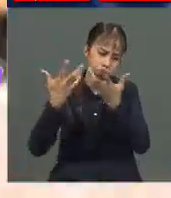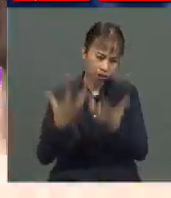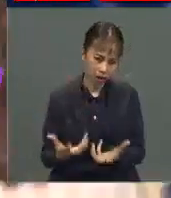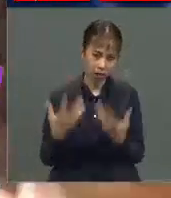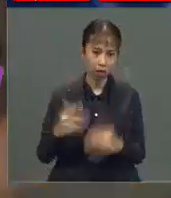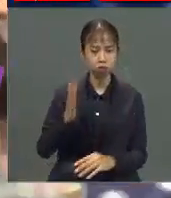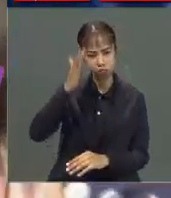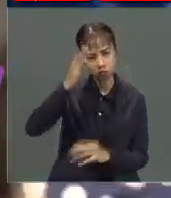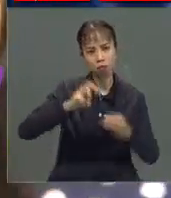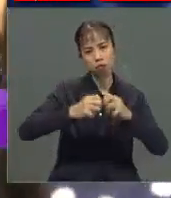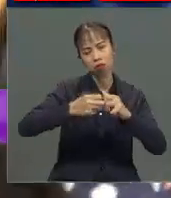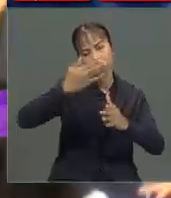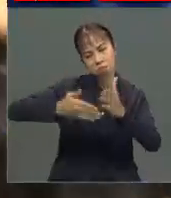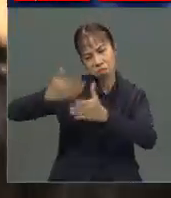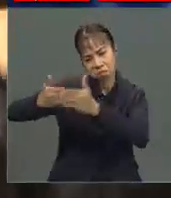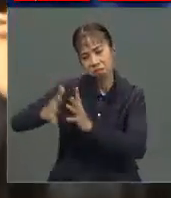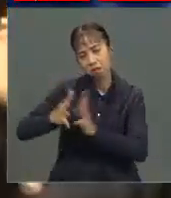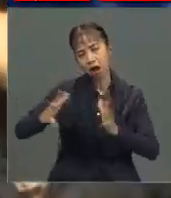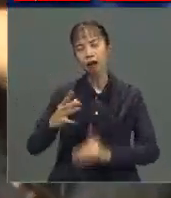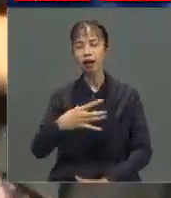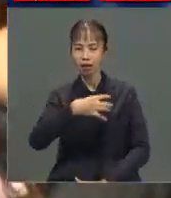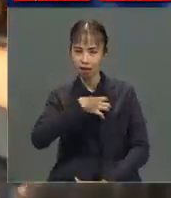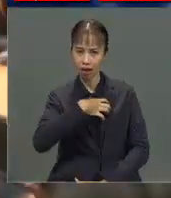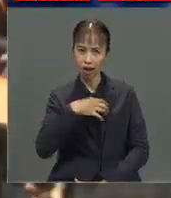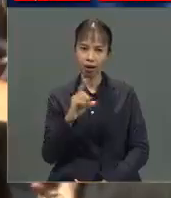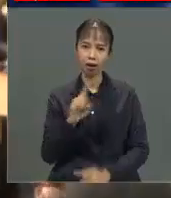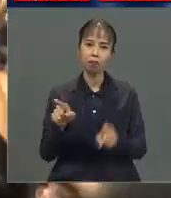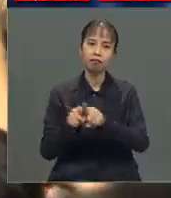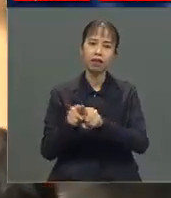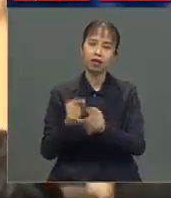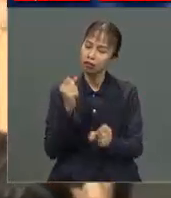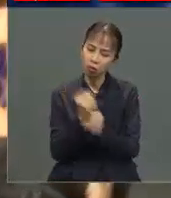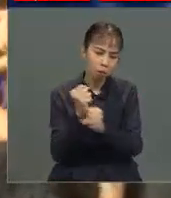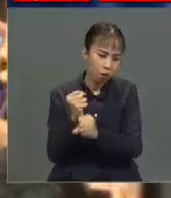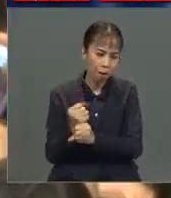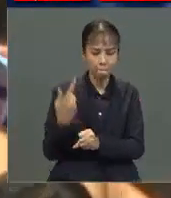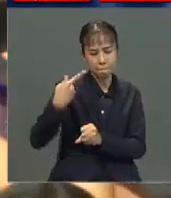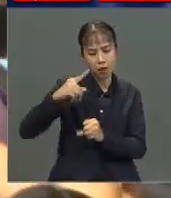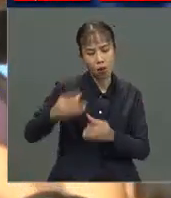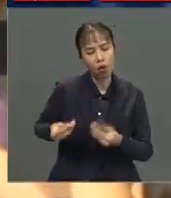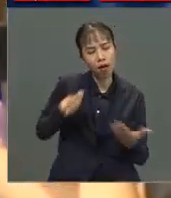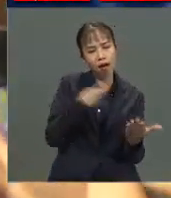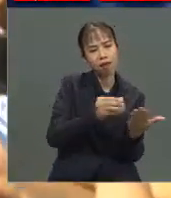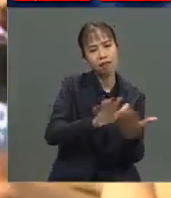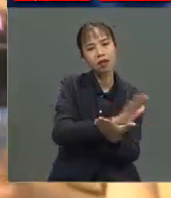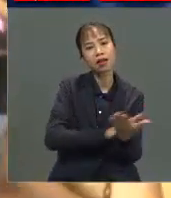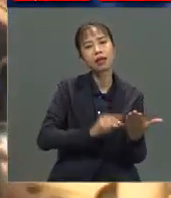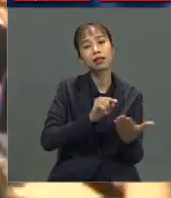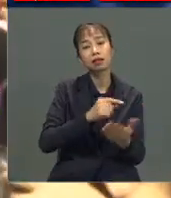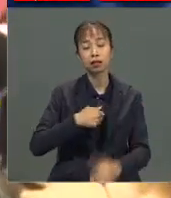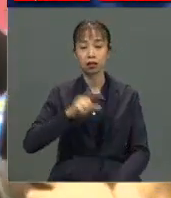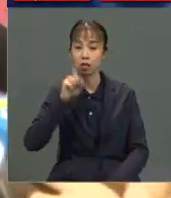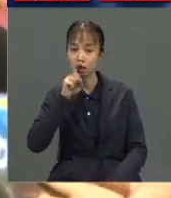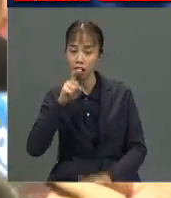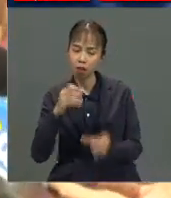ายังมีอุปสรรคอีกมากจึงอยากให้เอาพลังไปเป็นประโยชน์ให้กับประเทศชาติดีกว่าพอผู้สื่อข่าวถามว่าจะทำง